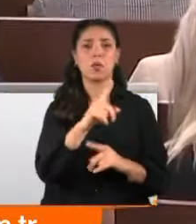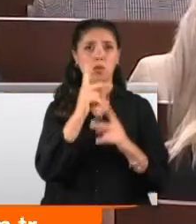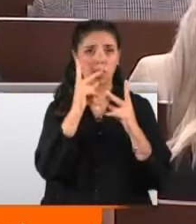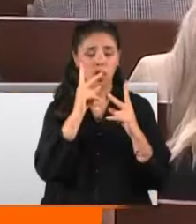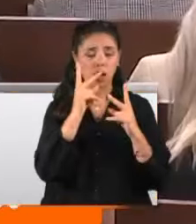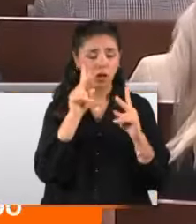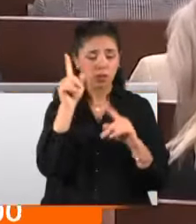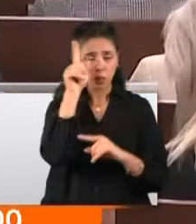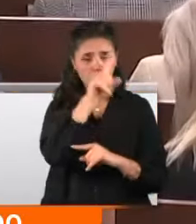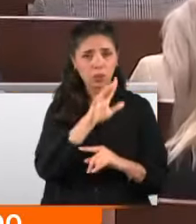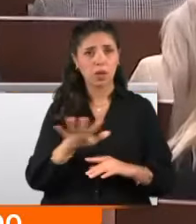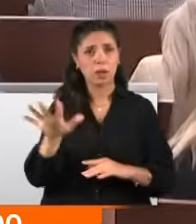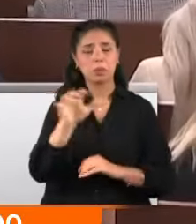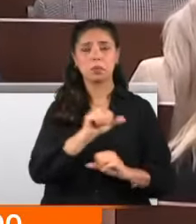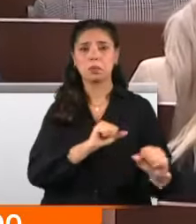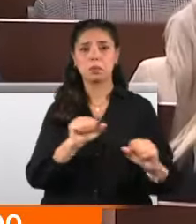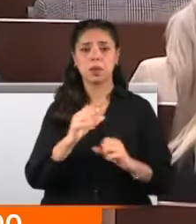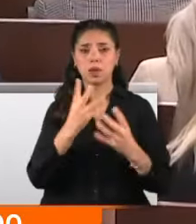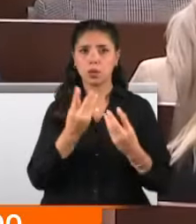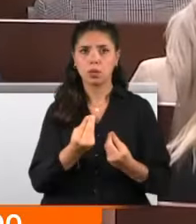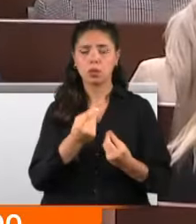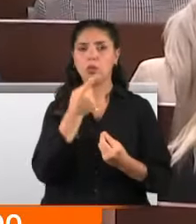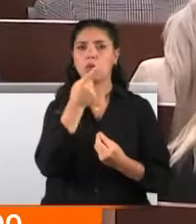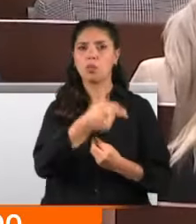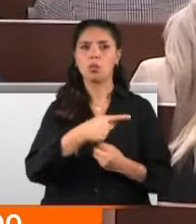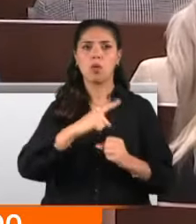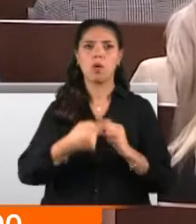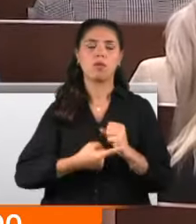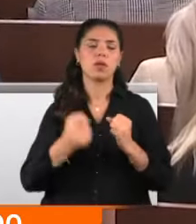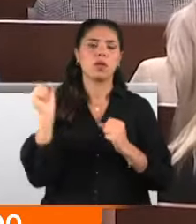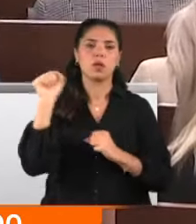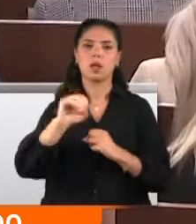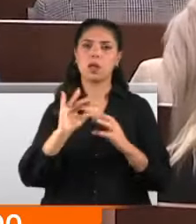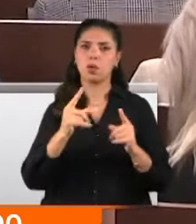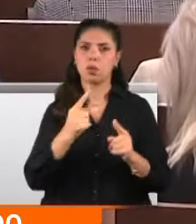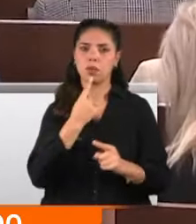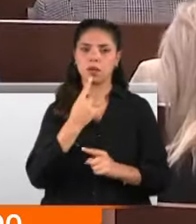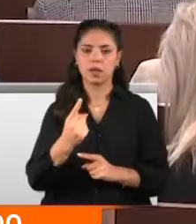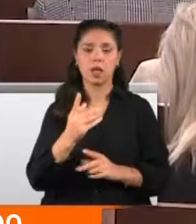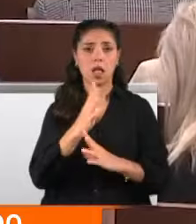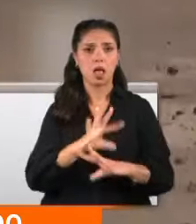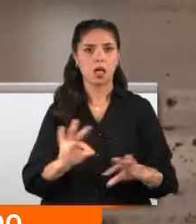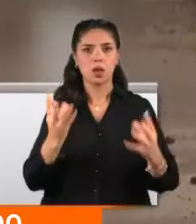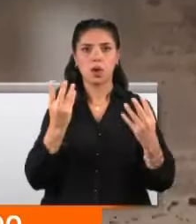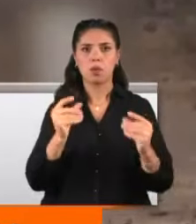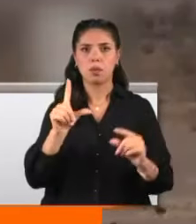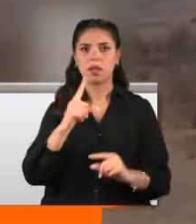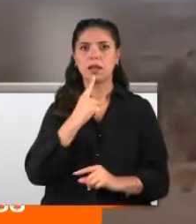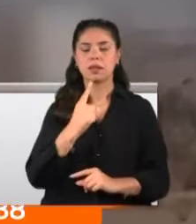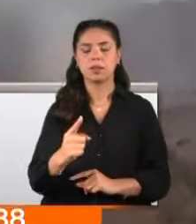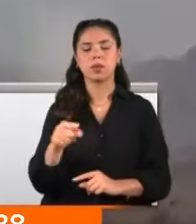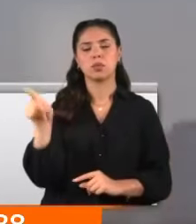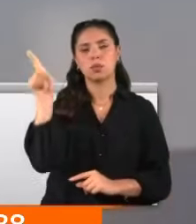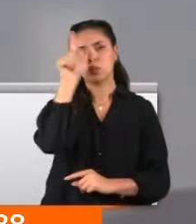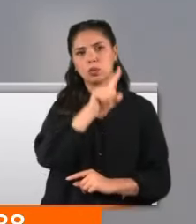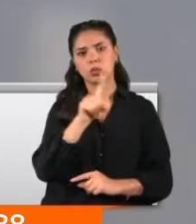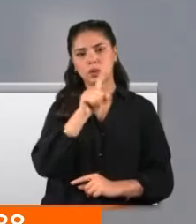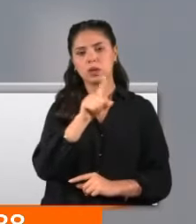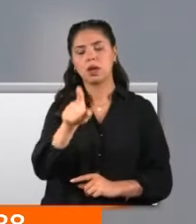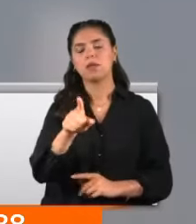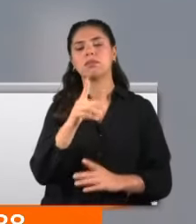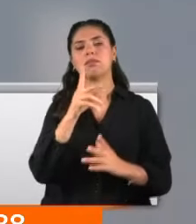hafta olabileceğini öne sürdü. Kayda değer saldırıların olabileceğinin altını çizip hazırlıklı olmalıyız dedi. Bu açıklamadan saatler sonra